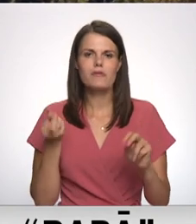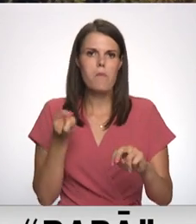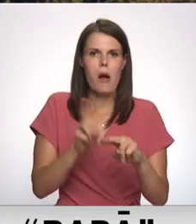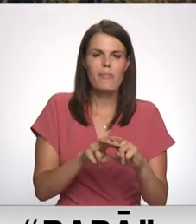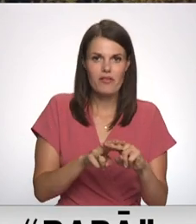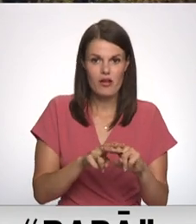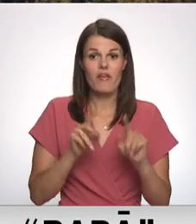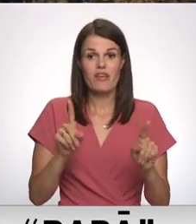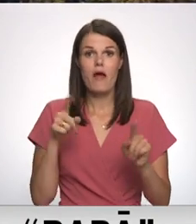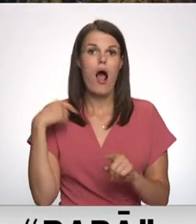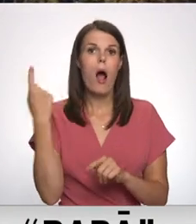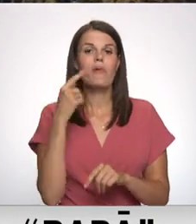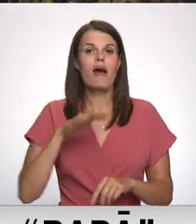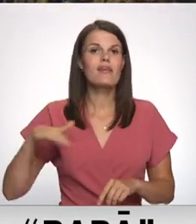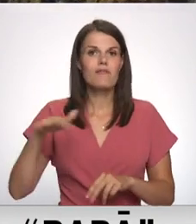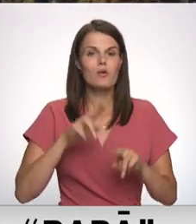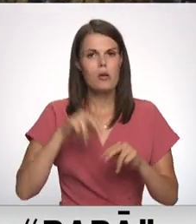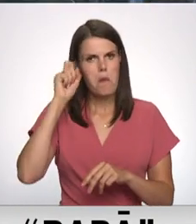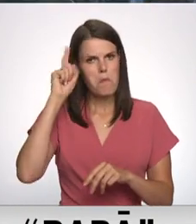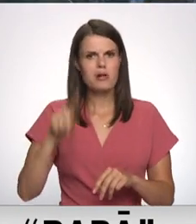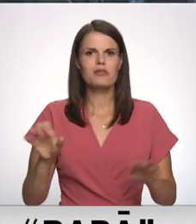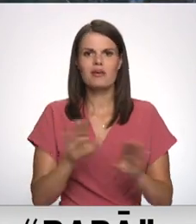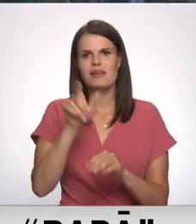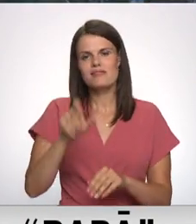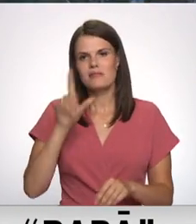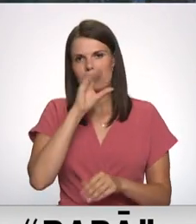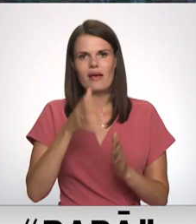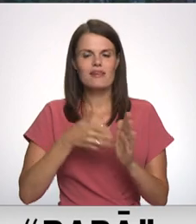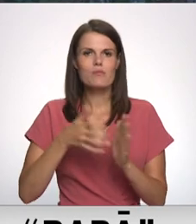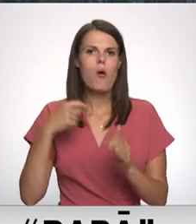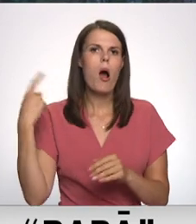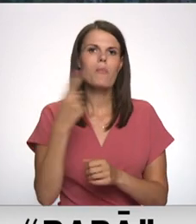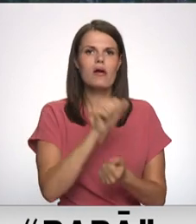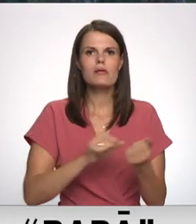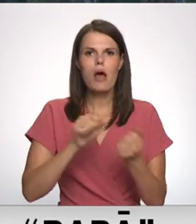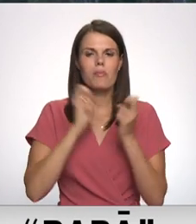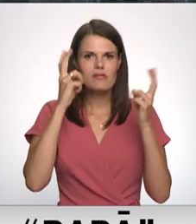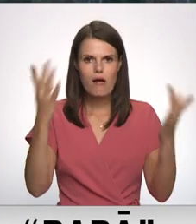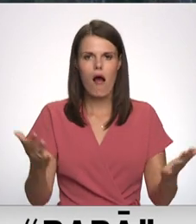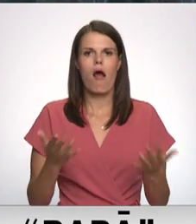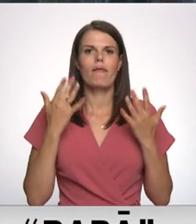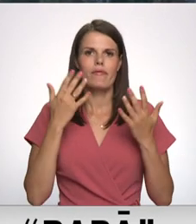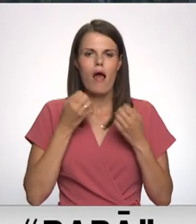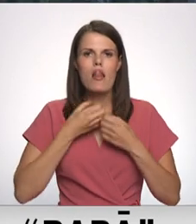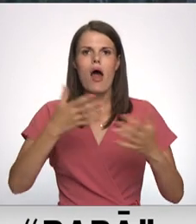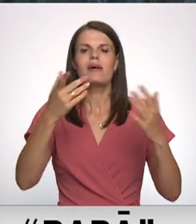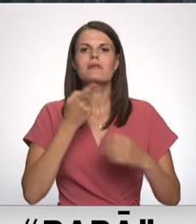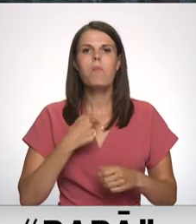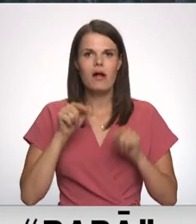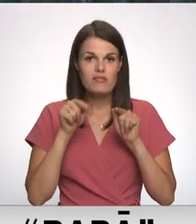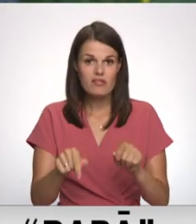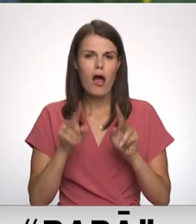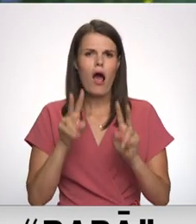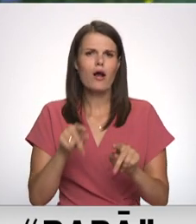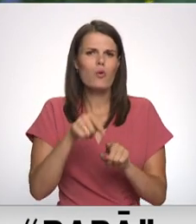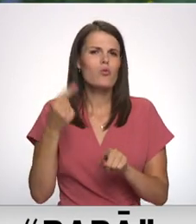un prasmīgs dziedātājs spēja izmantot savā labā apkārtējās ainavas akustiskās īpašības, lai es balsi tā, ka to dzirdēja kilometriem